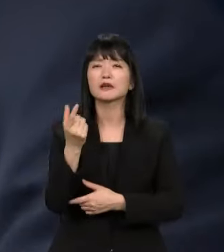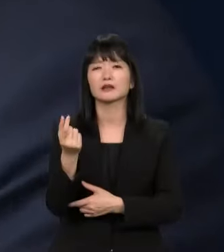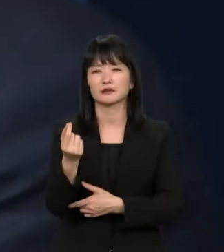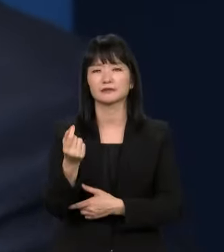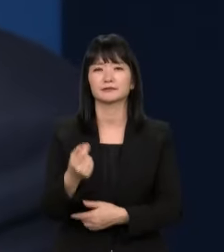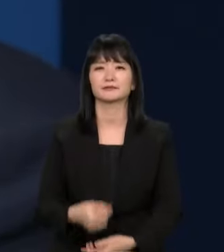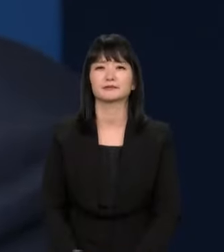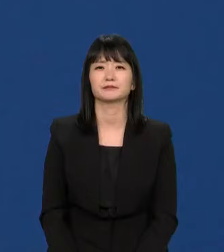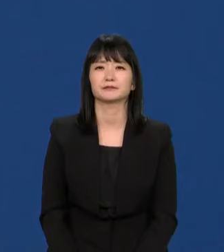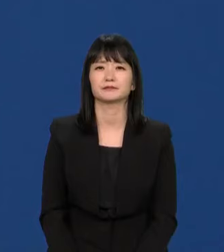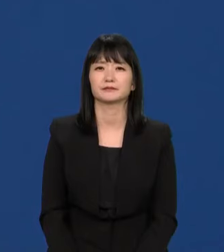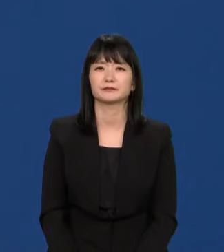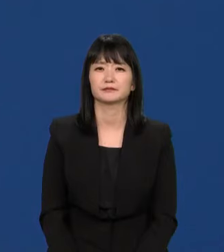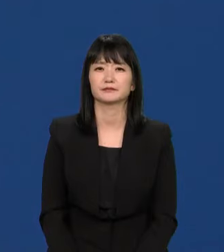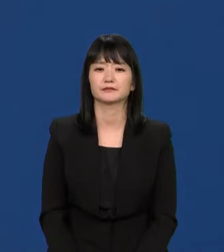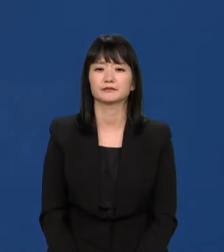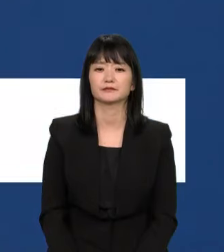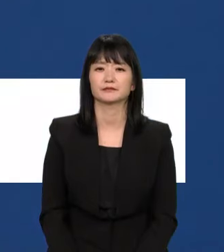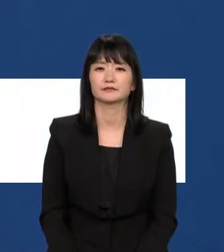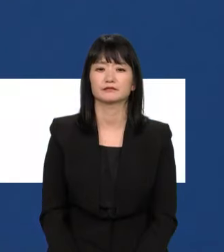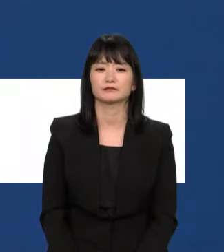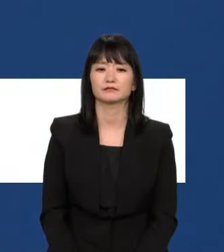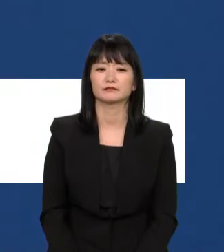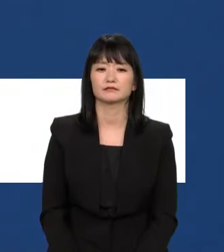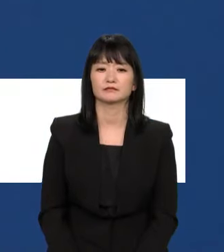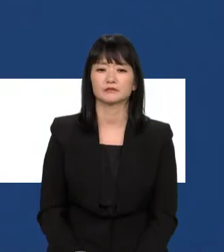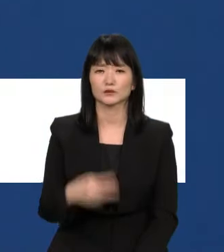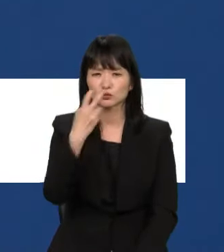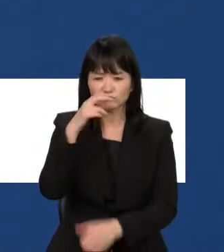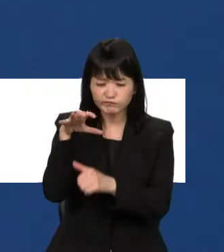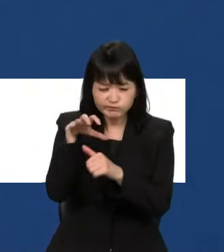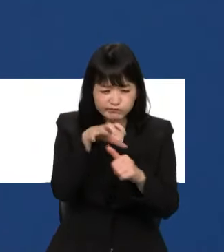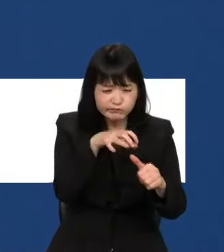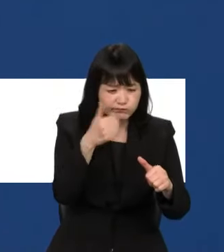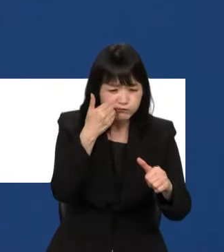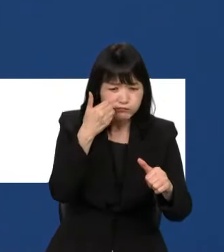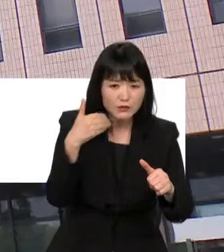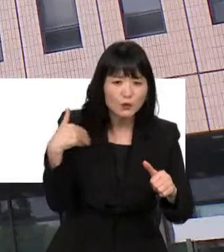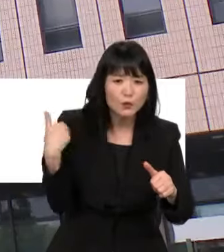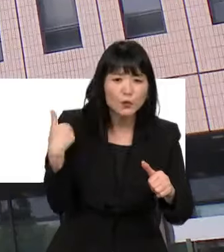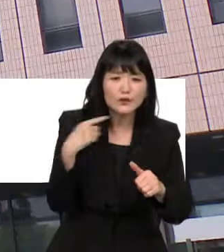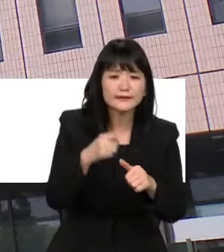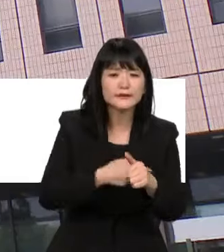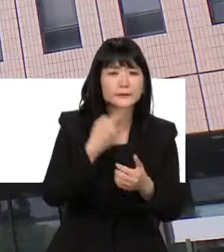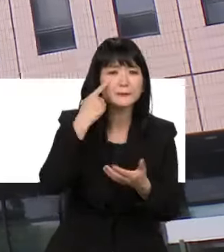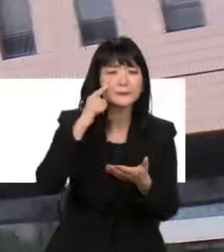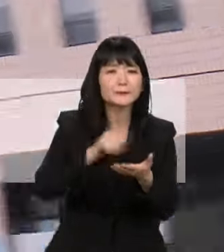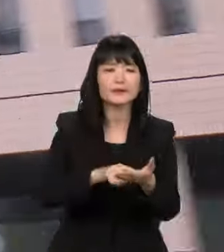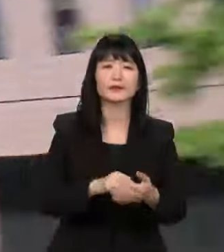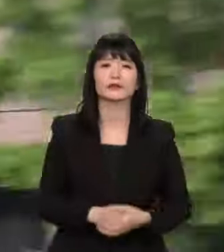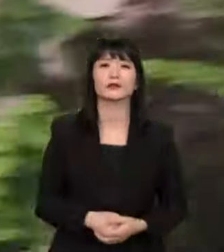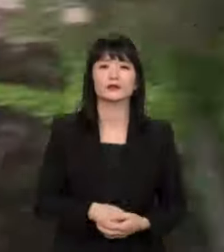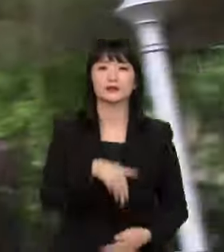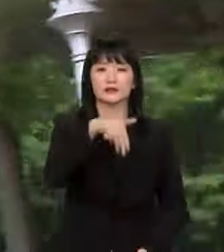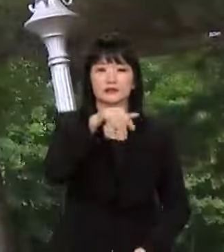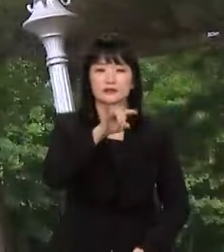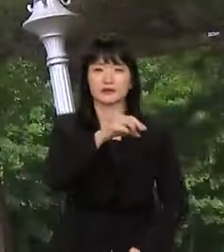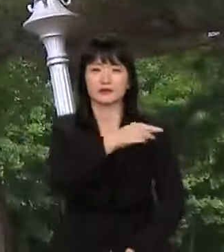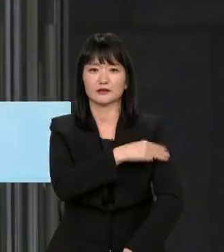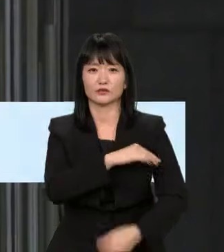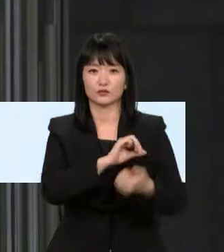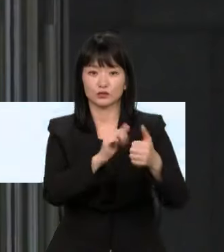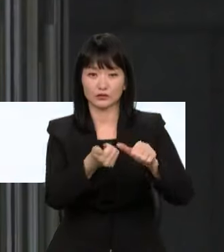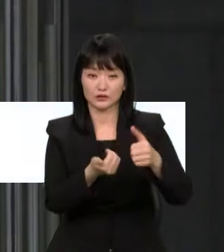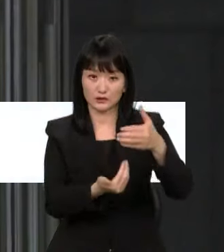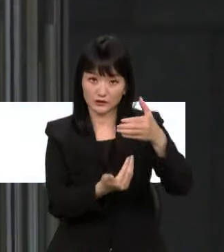맥락입니다. 외압의 실체가 없는 것이 자연스럽게 드러난 게 아닌가. 하지만 최상병 순직 사건 수사